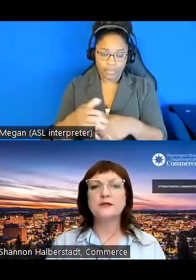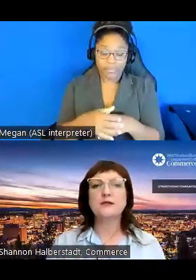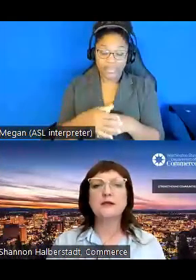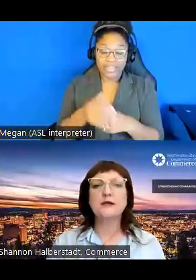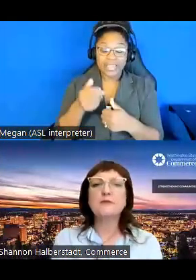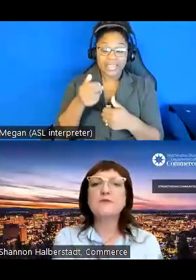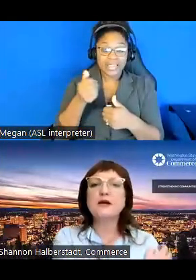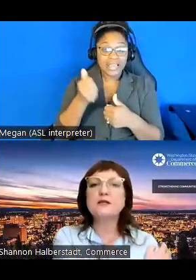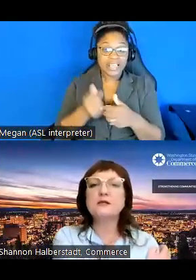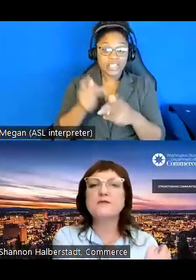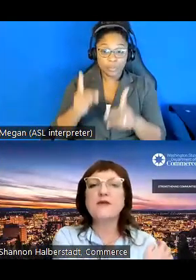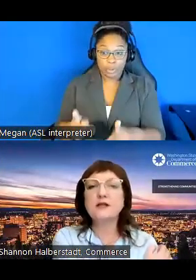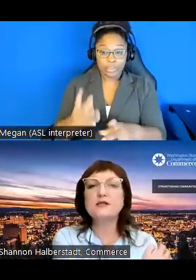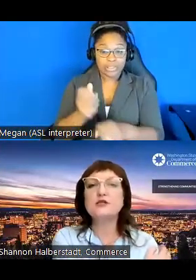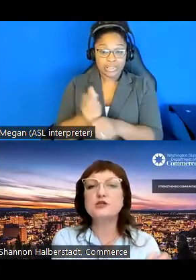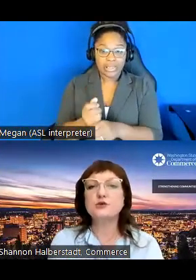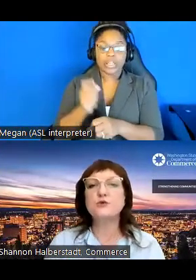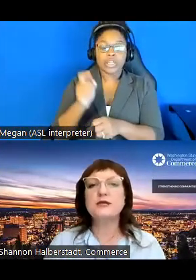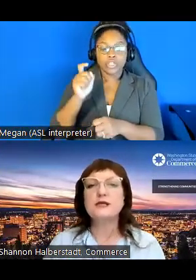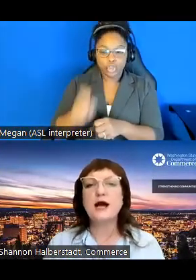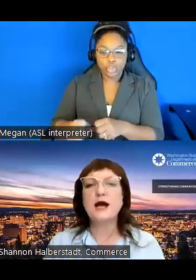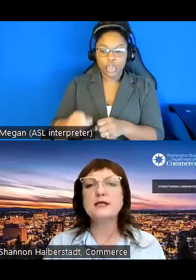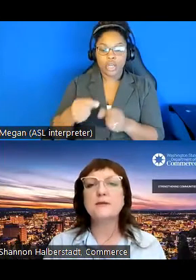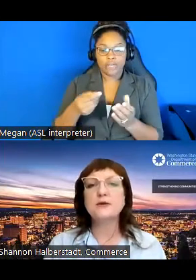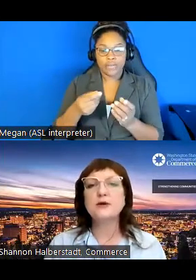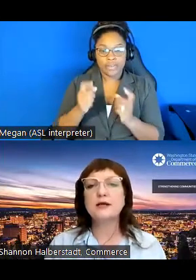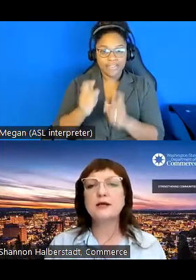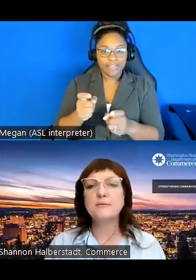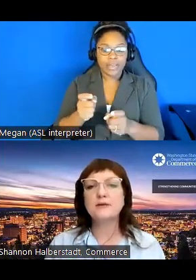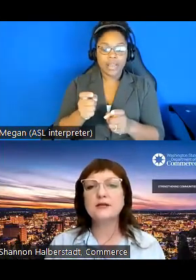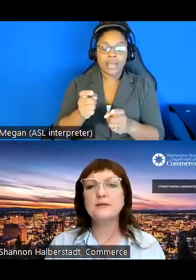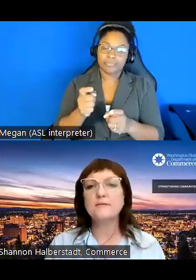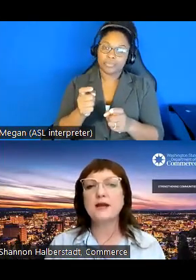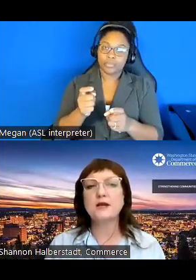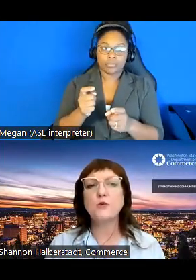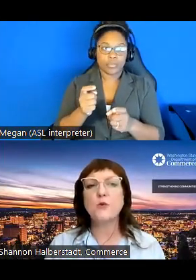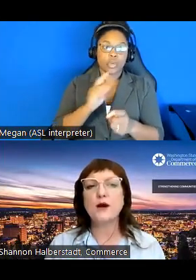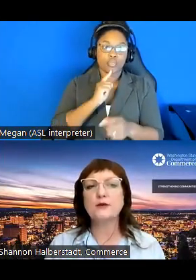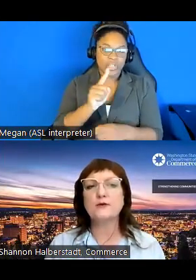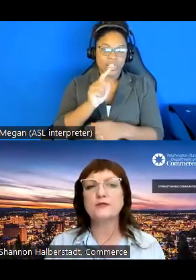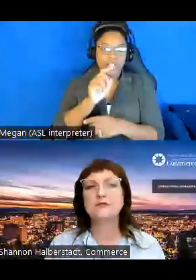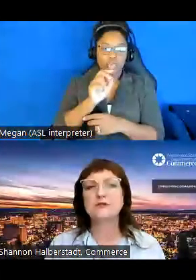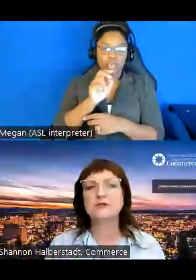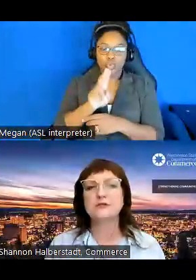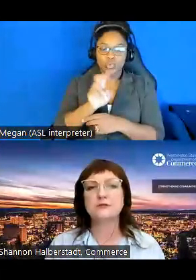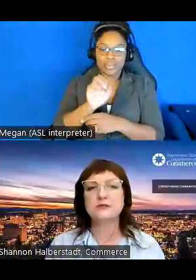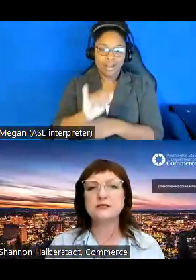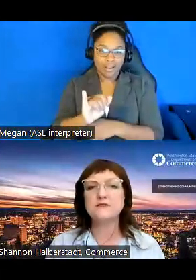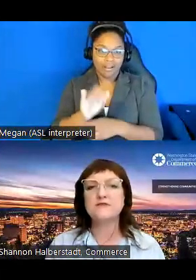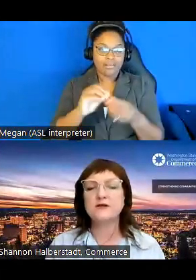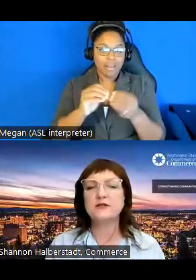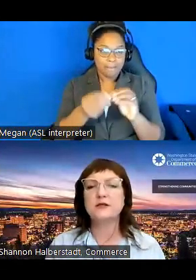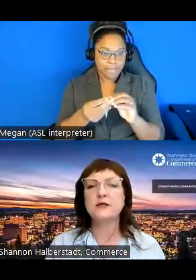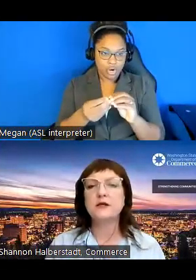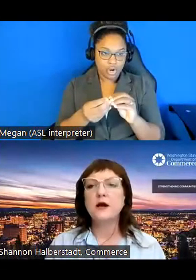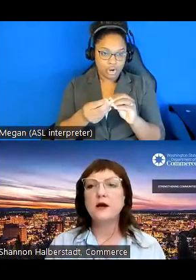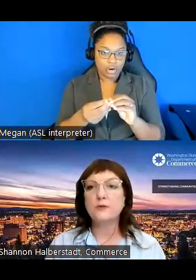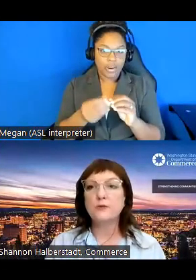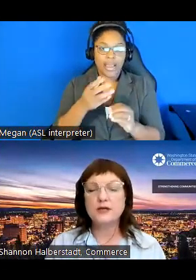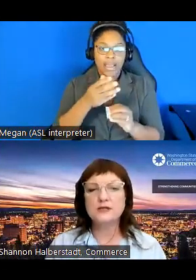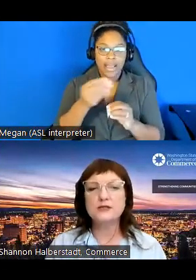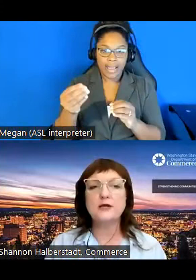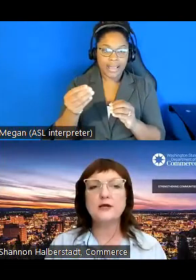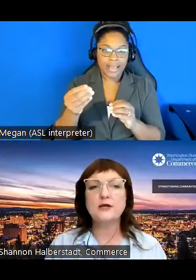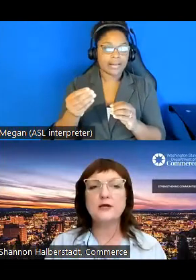그 자금이 수여한 다음에 보고하는 과정이 없습니다. 그 UEI 번호와